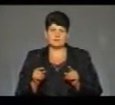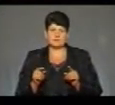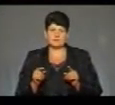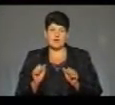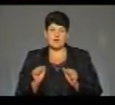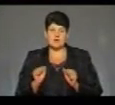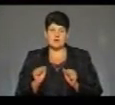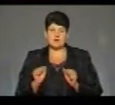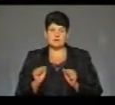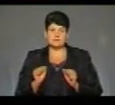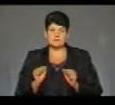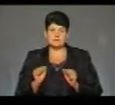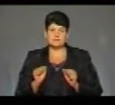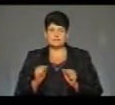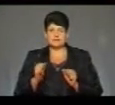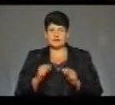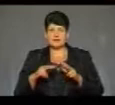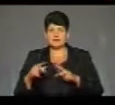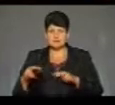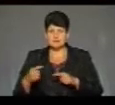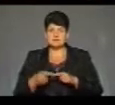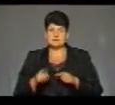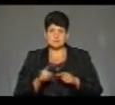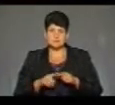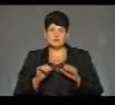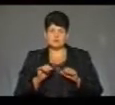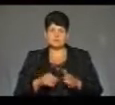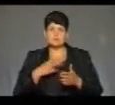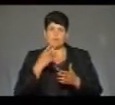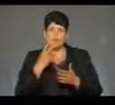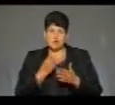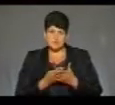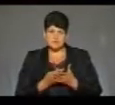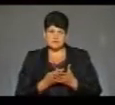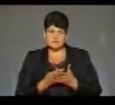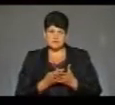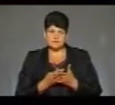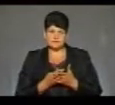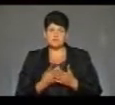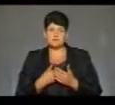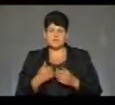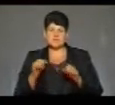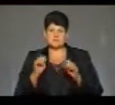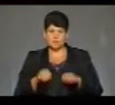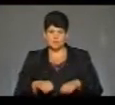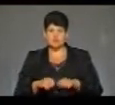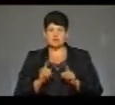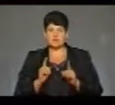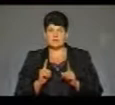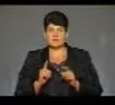а танці – це якийсь спосіб показати, що ми зможемо. Навіть